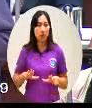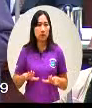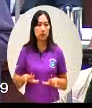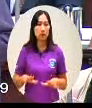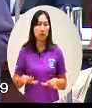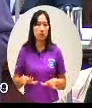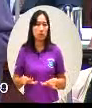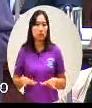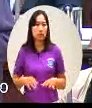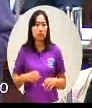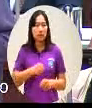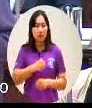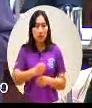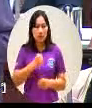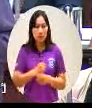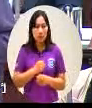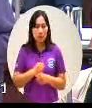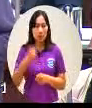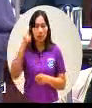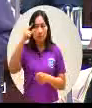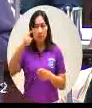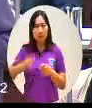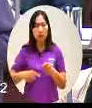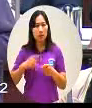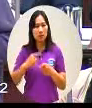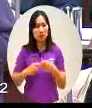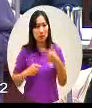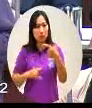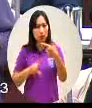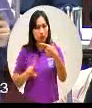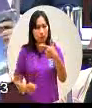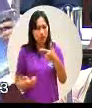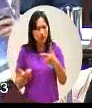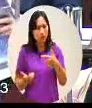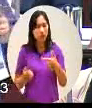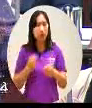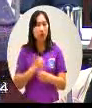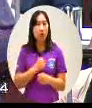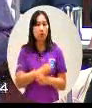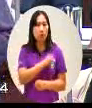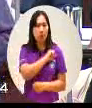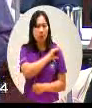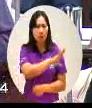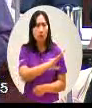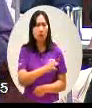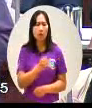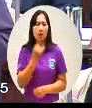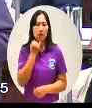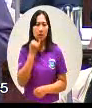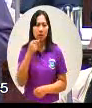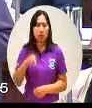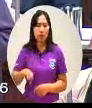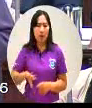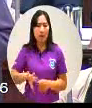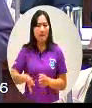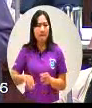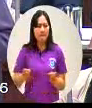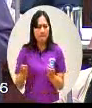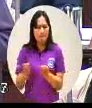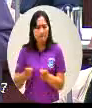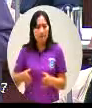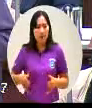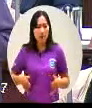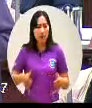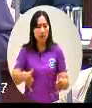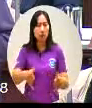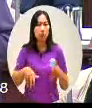该到明年的上半年6月以前也会完工。吼，哦，啊，在整个道路迄四周围，我去看，啊，规个